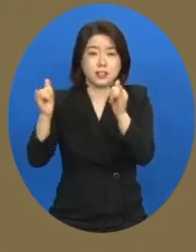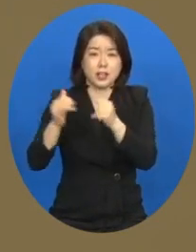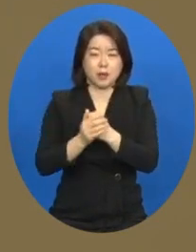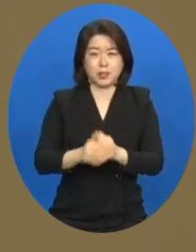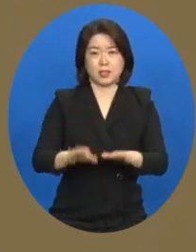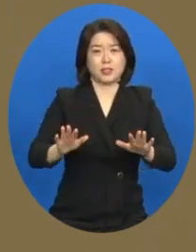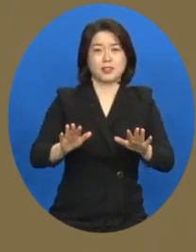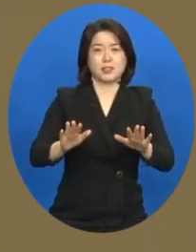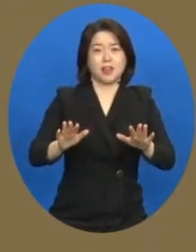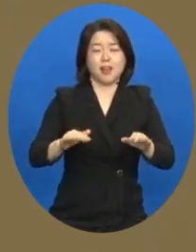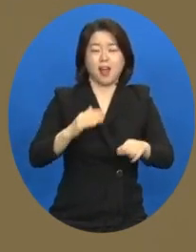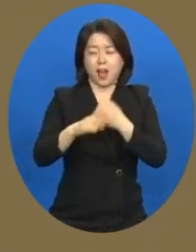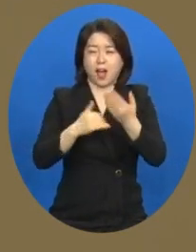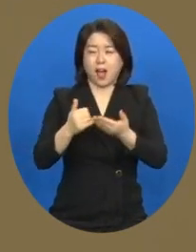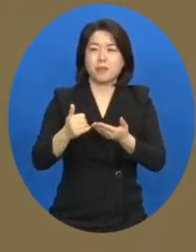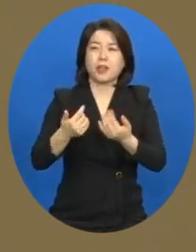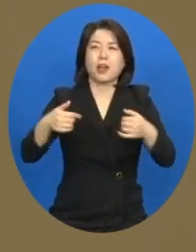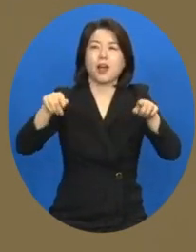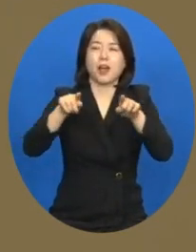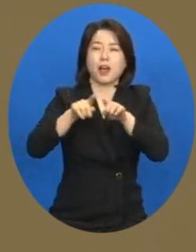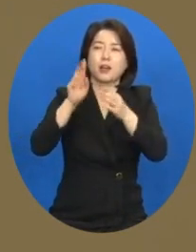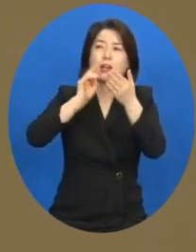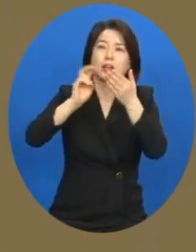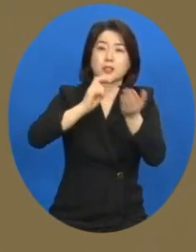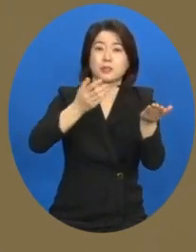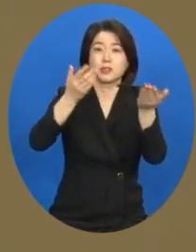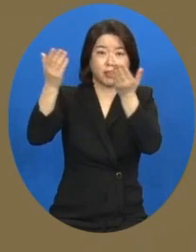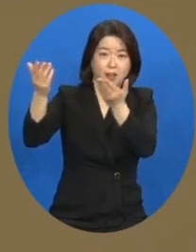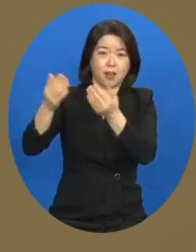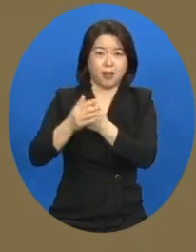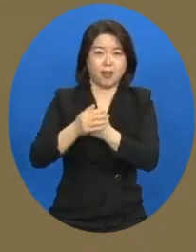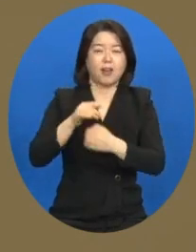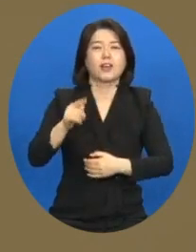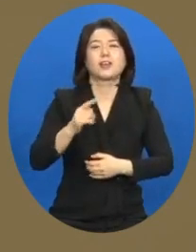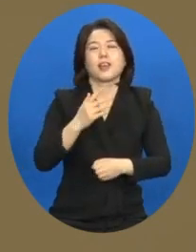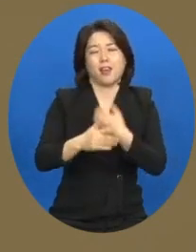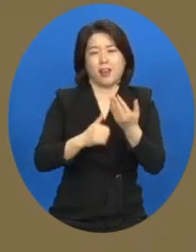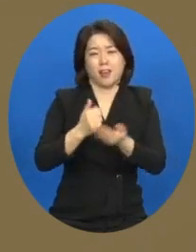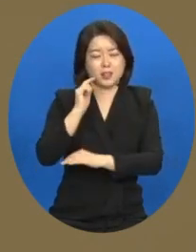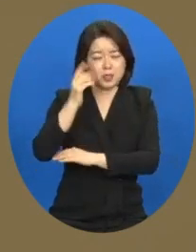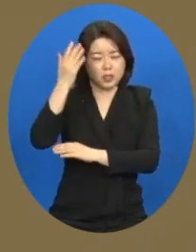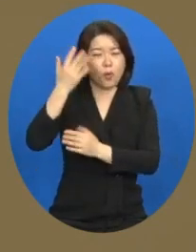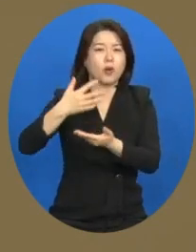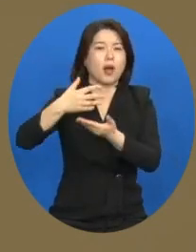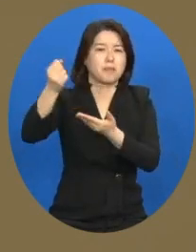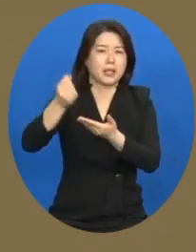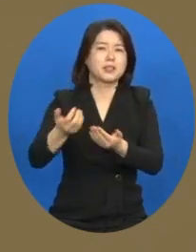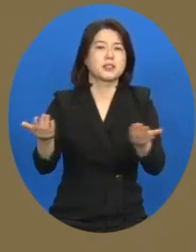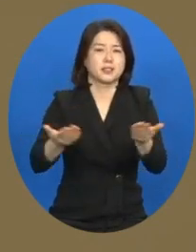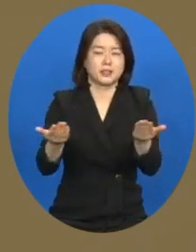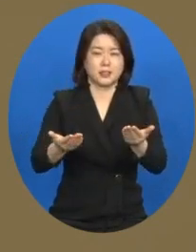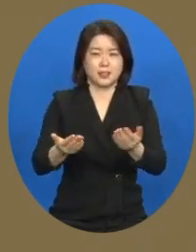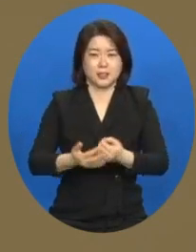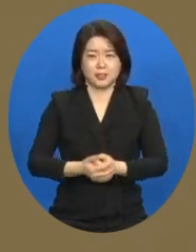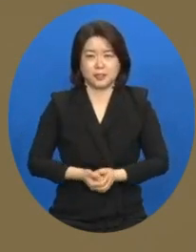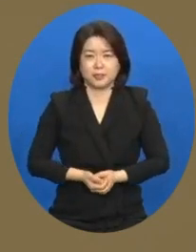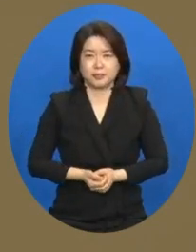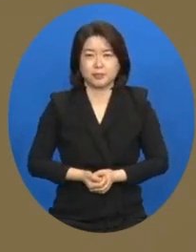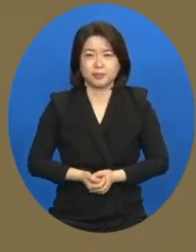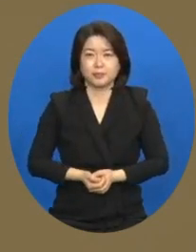함께 하나님을 찬송했어. 이게 바로 하나님께서 영광을 받으시는 일이라는